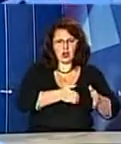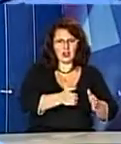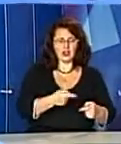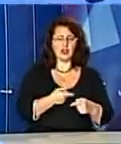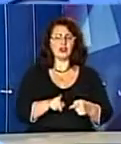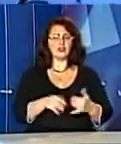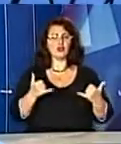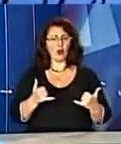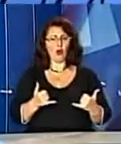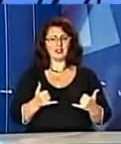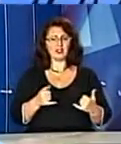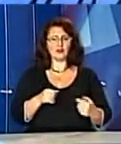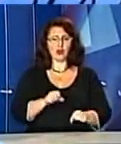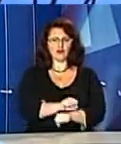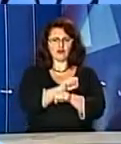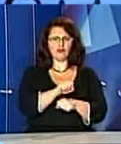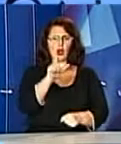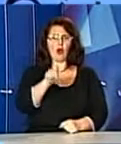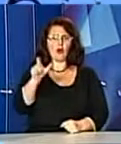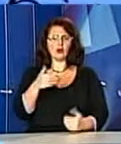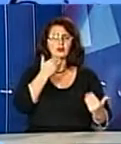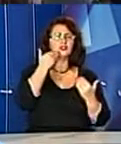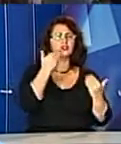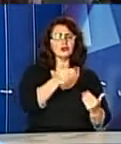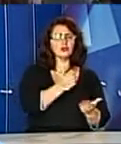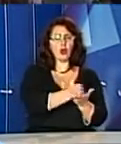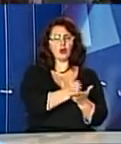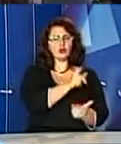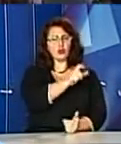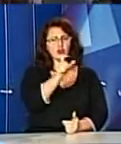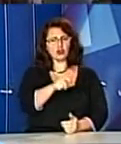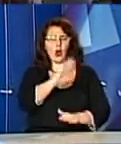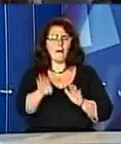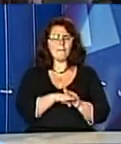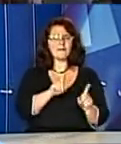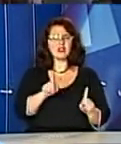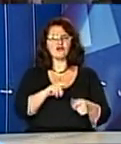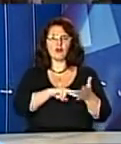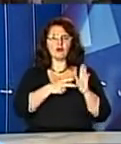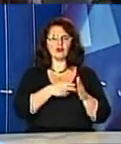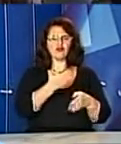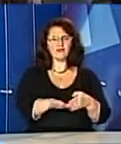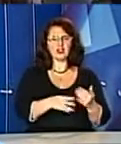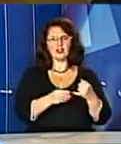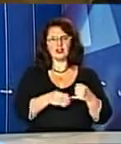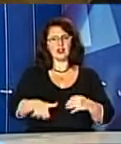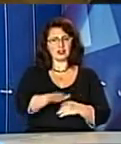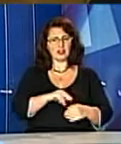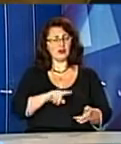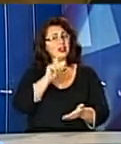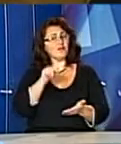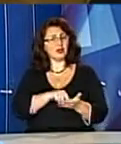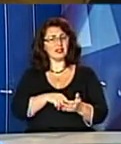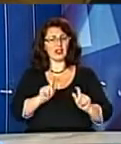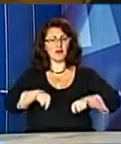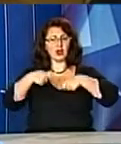комісії містобудування звернулися до чиновників, аби ті пояснили, під що планується виділення землі. До того ж, питання передачі